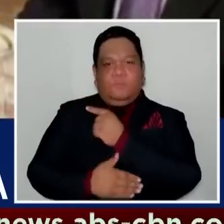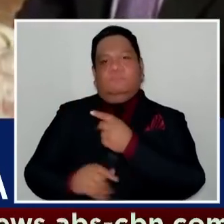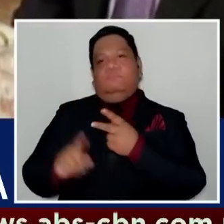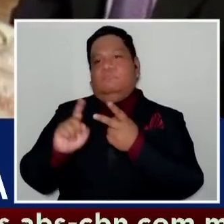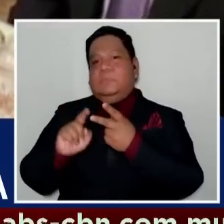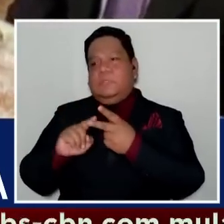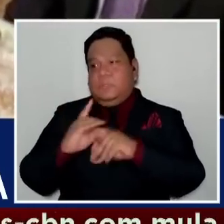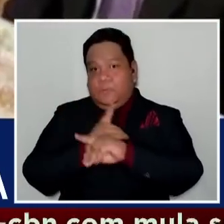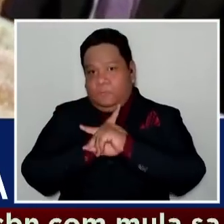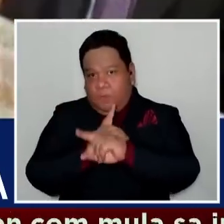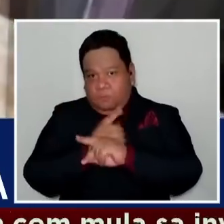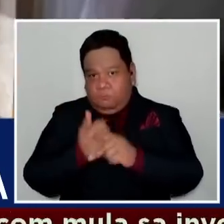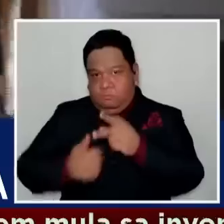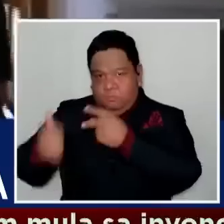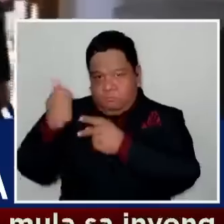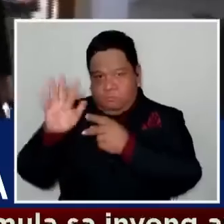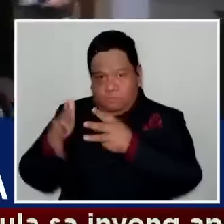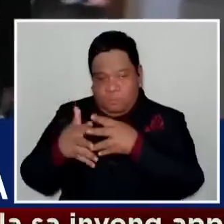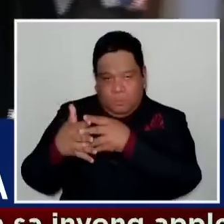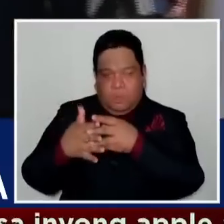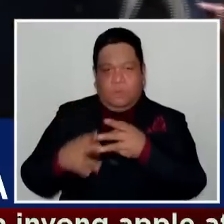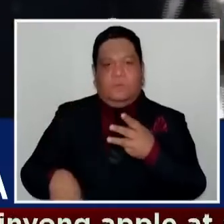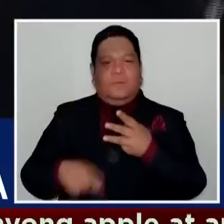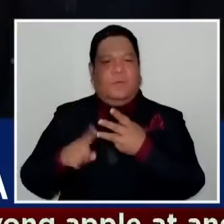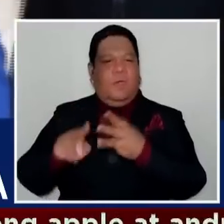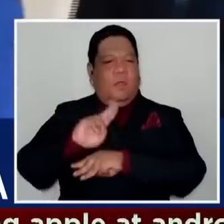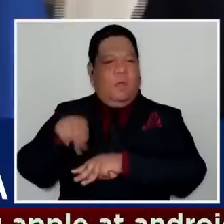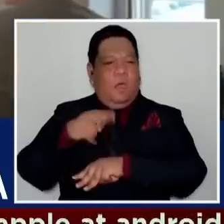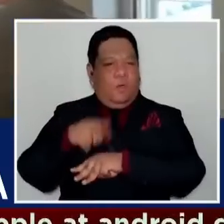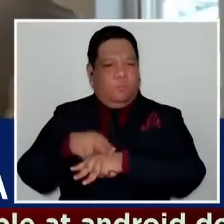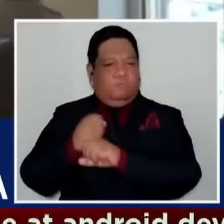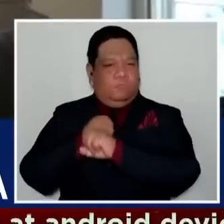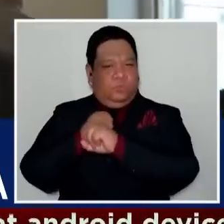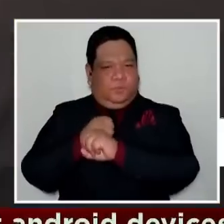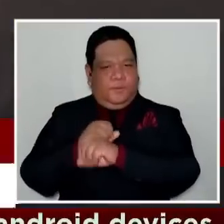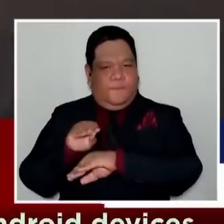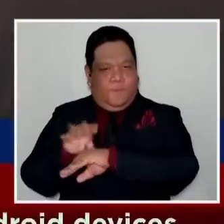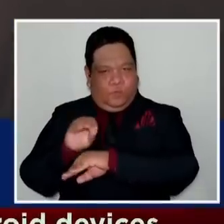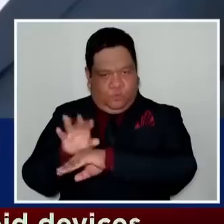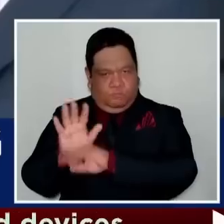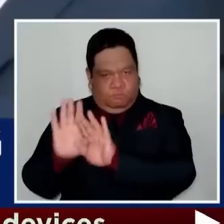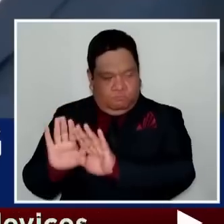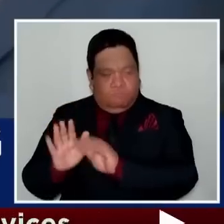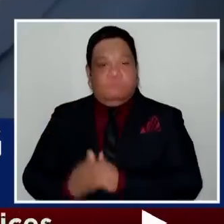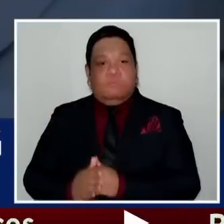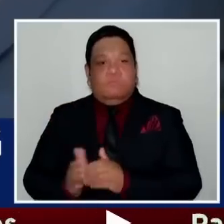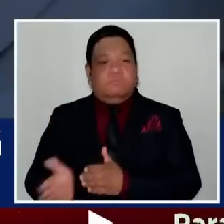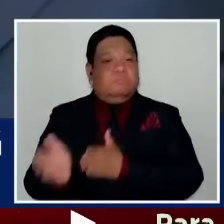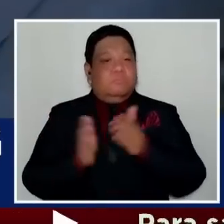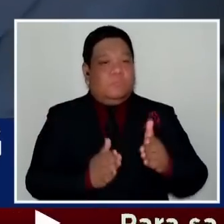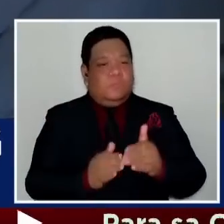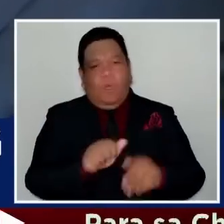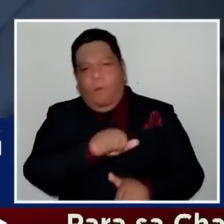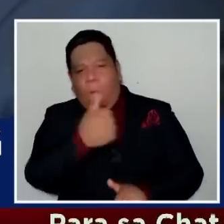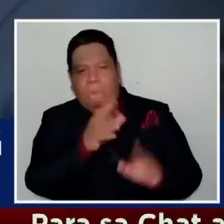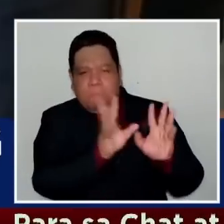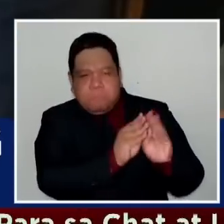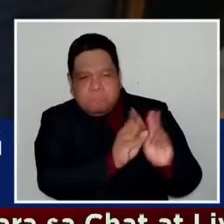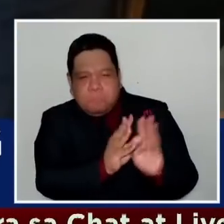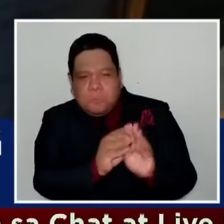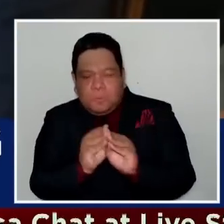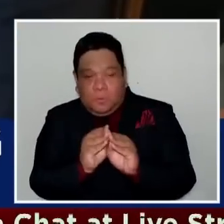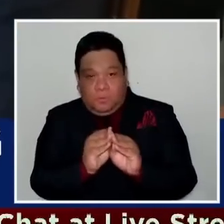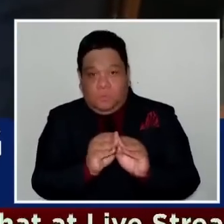Security Advisor Jake Sullivan. Sunod-sunod na meeting naman ang dinaluhan ng Pangulo. Isa na rito ang kanyang meeting sa